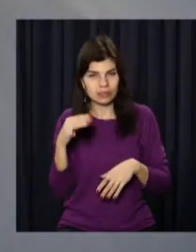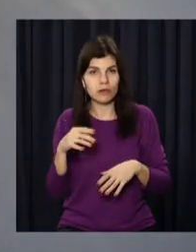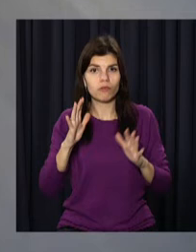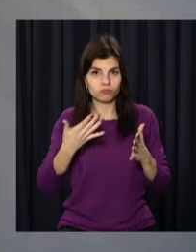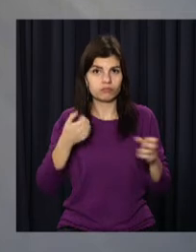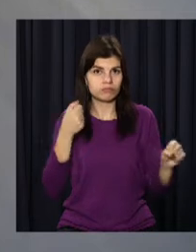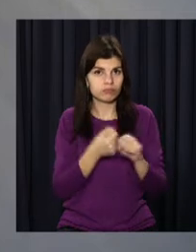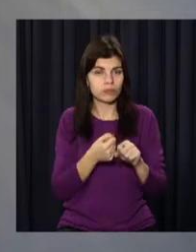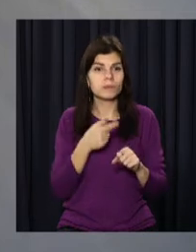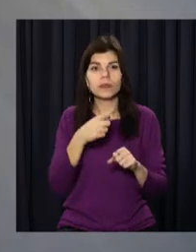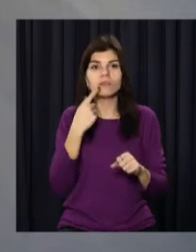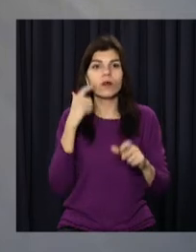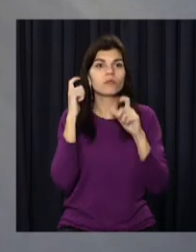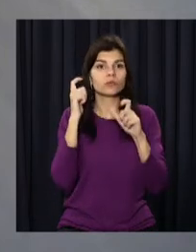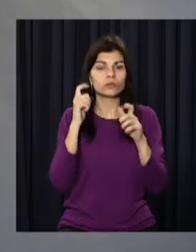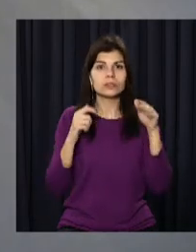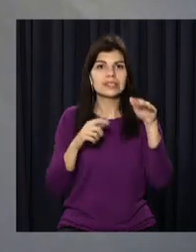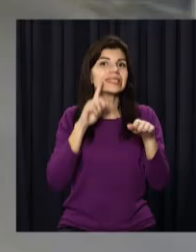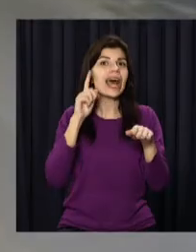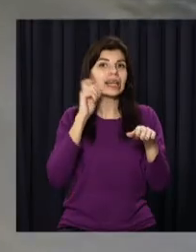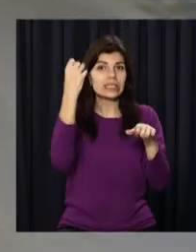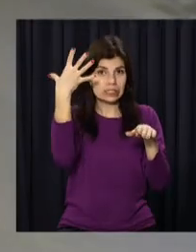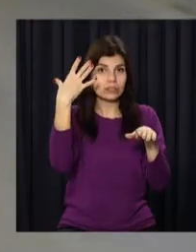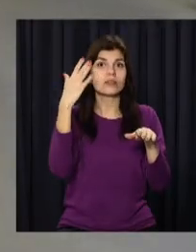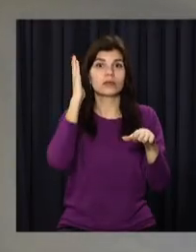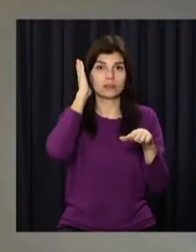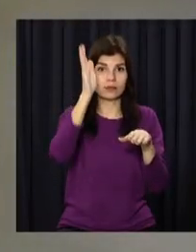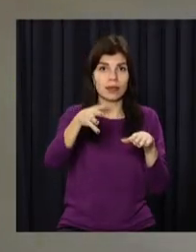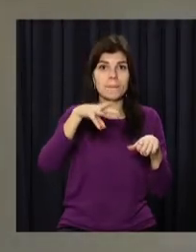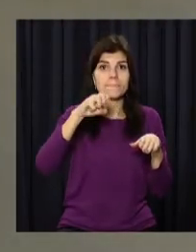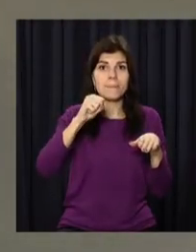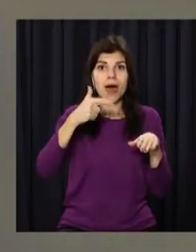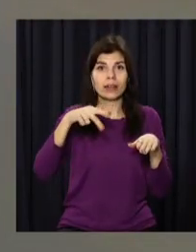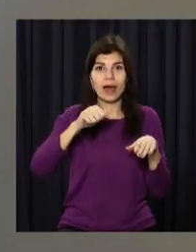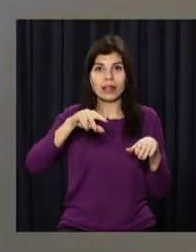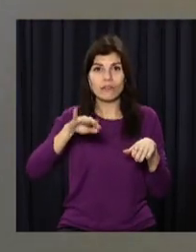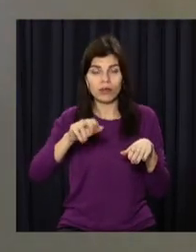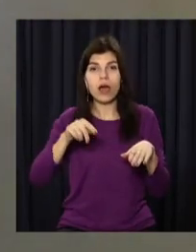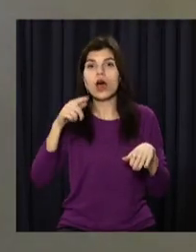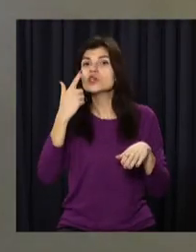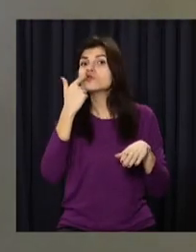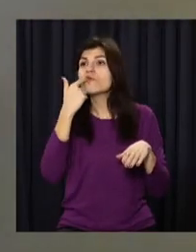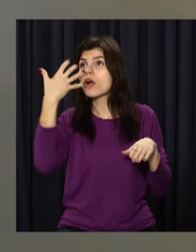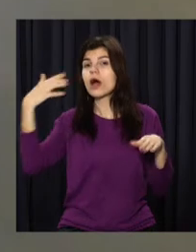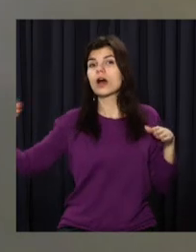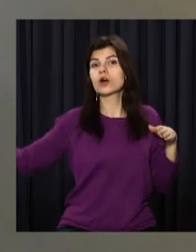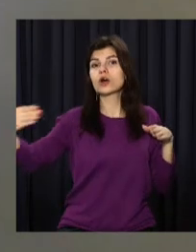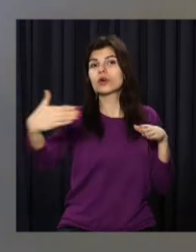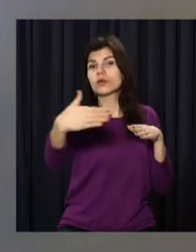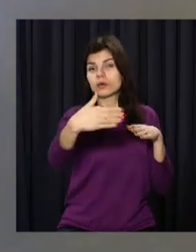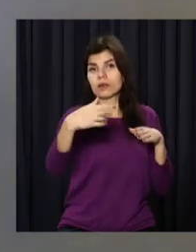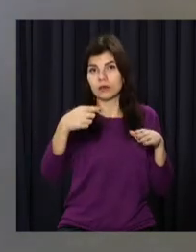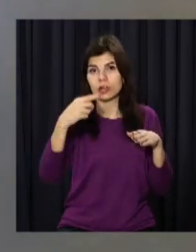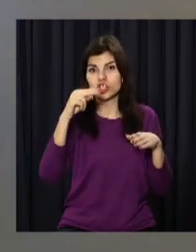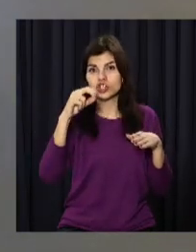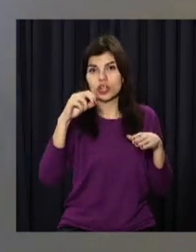інформацією поліції, вантажівка проїжджала на зелене світло у бік Магдалинівської. У цей момент на червоний з вулиці Сухомлинського